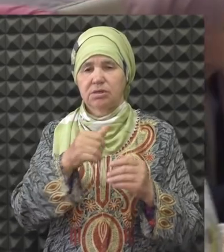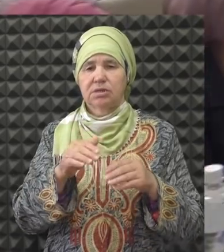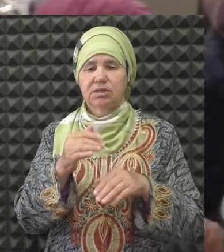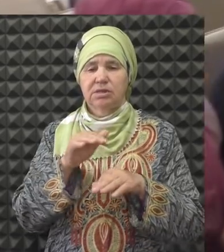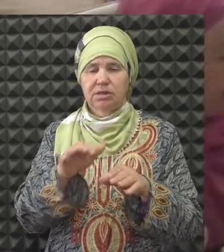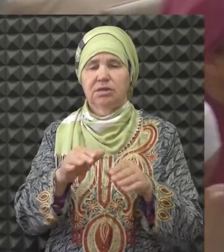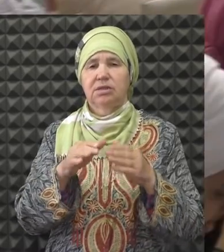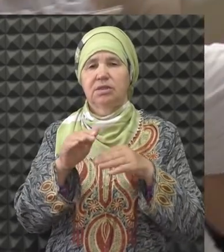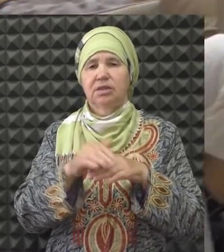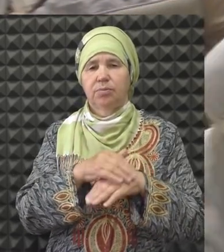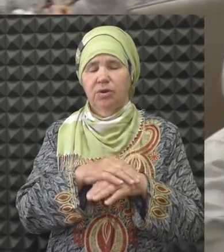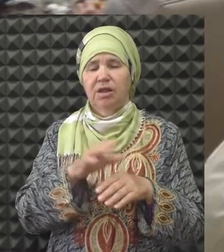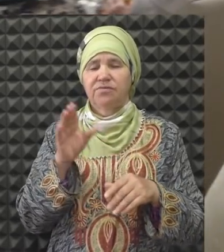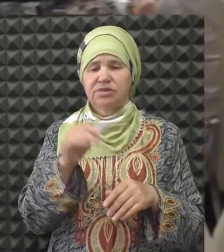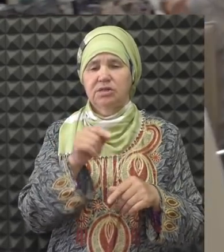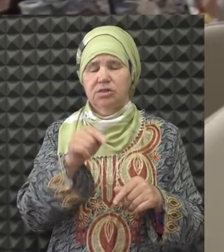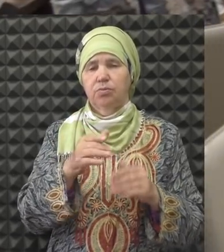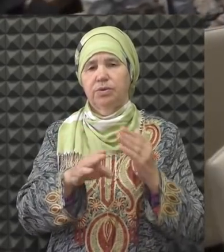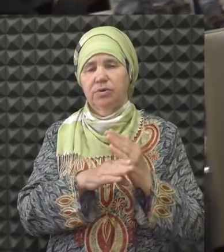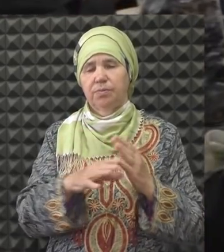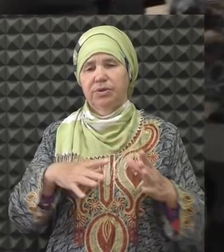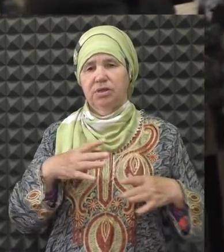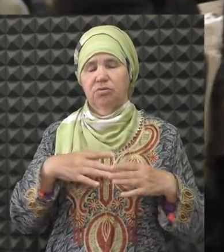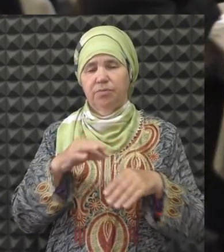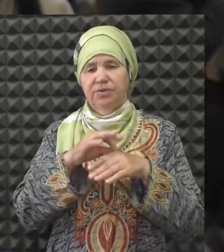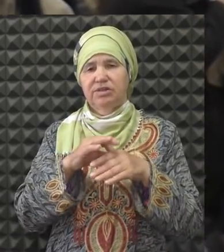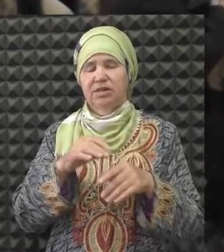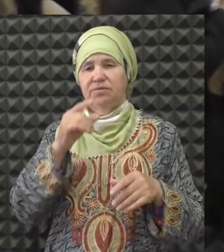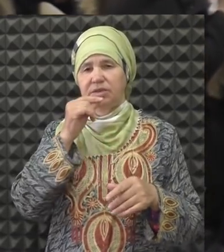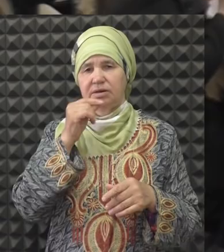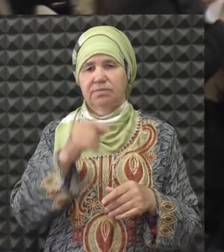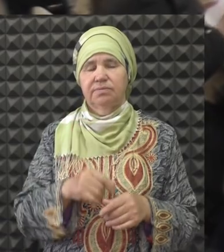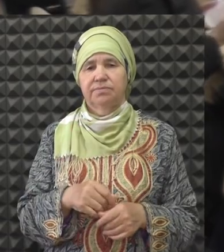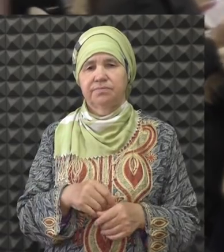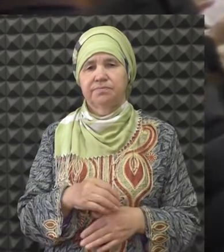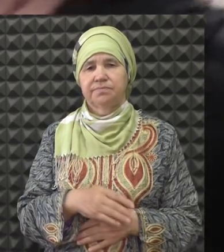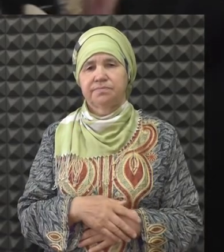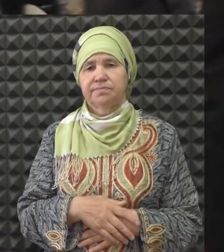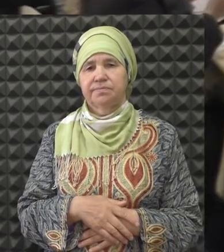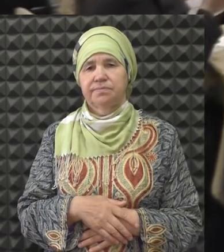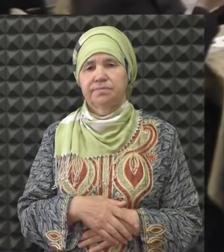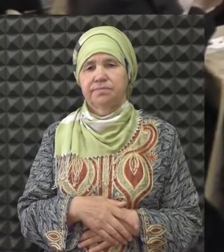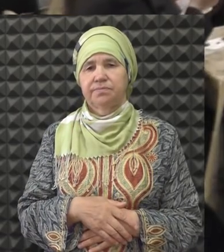Рамадан творил добро, всех благотворителей и всех тех, кто помогал в подготовке и проведении ифтаров.